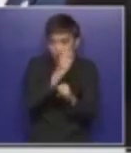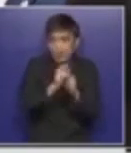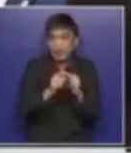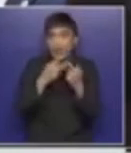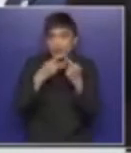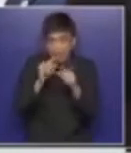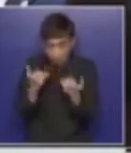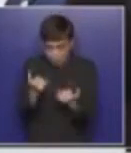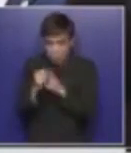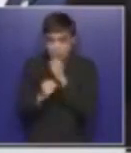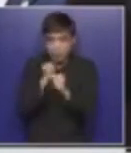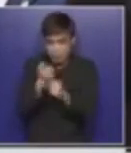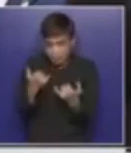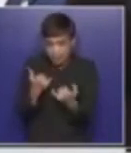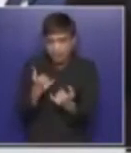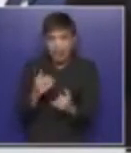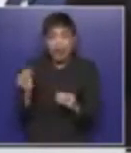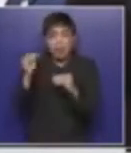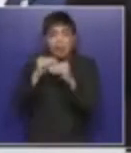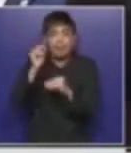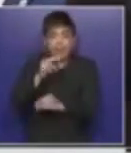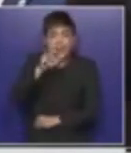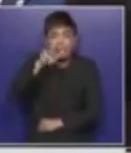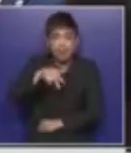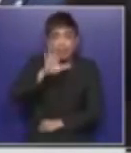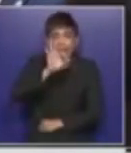เปอร์เซ็นต์ในปีแรกเนี่ยแต่ปีนี้เนี่ยท่านตั้งไว้อีกครับ3900ล้านหนักกว่าเดิมอีกครับ